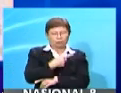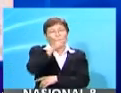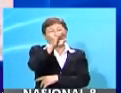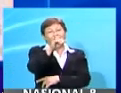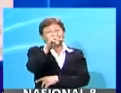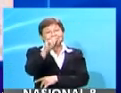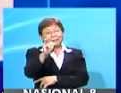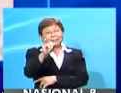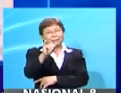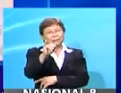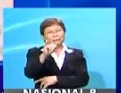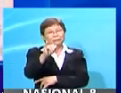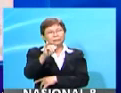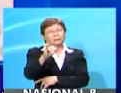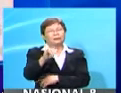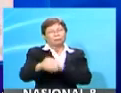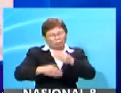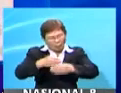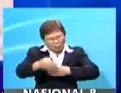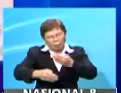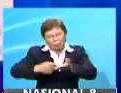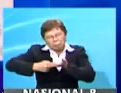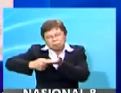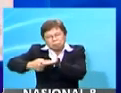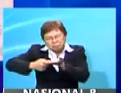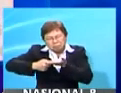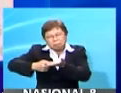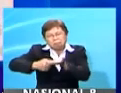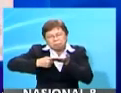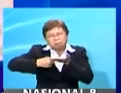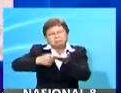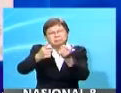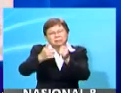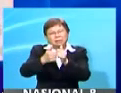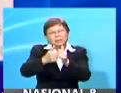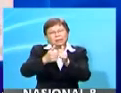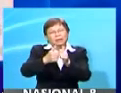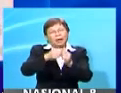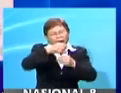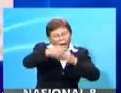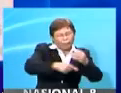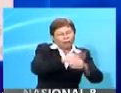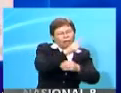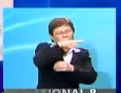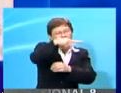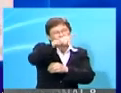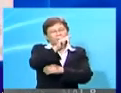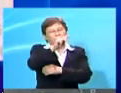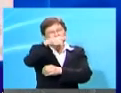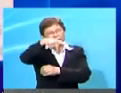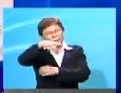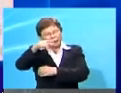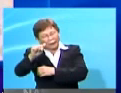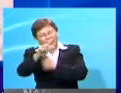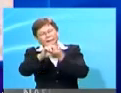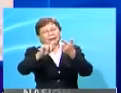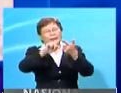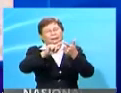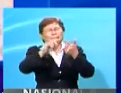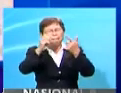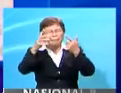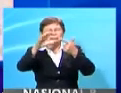Miti dalam proses dalam perbincangan dan negotiation dengan mengenai PPPA dan